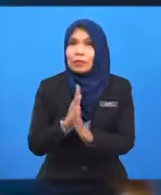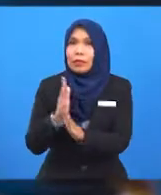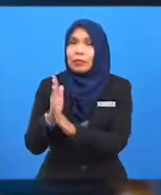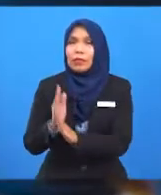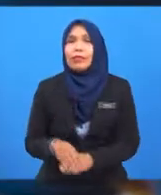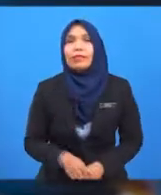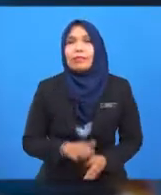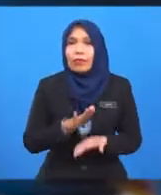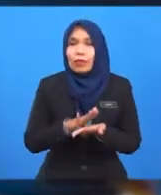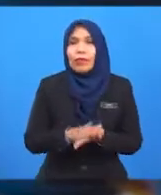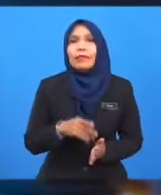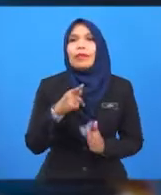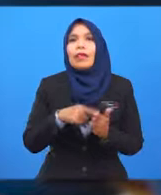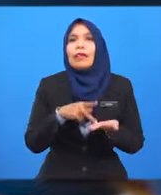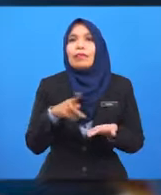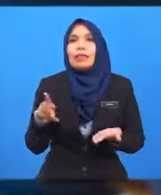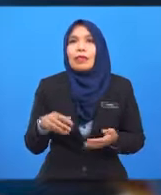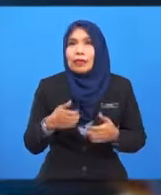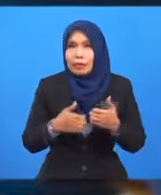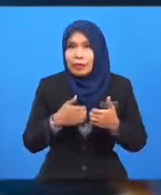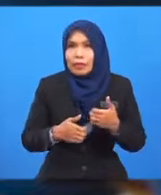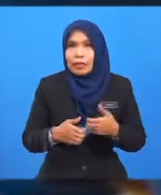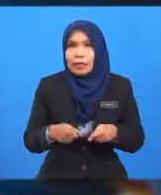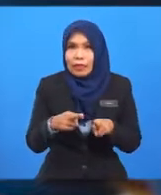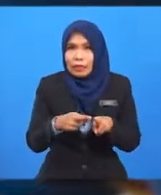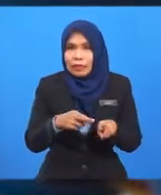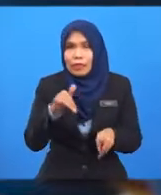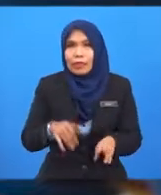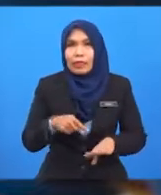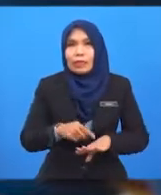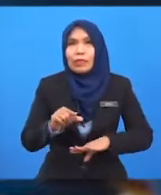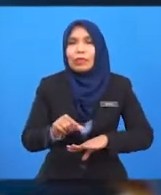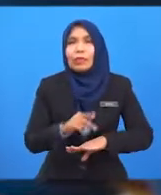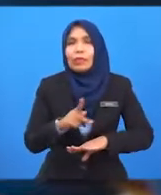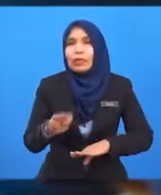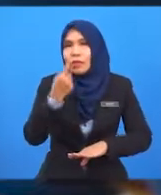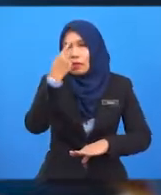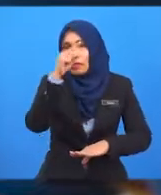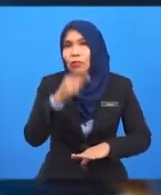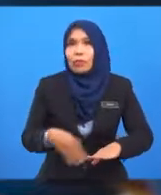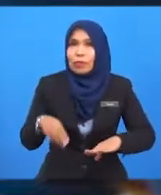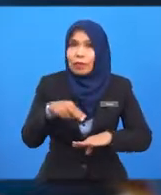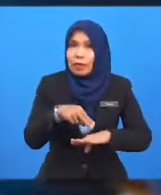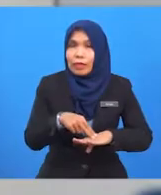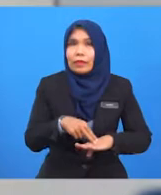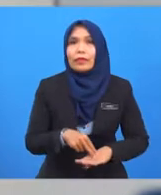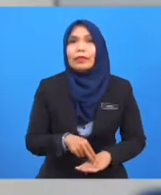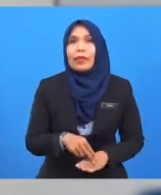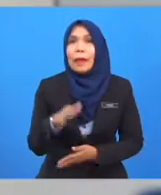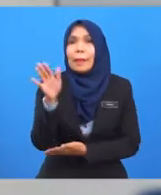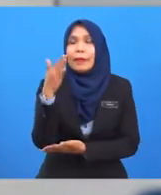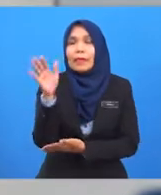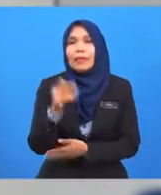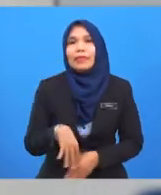Apakah mesin ringkas yang digunakan untuk menaikkan bendera pada tiang bendera?